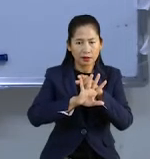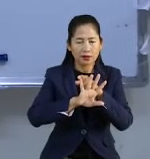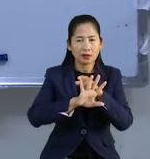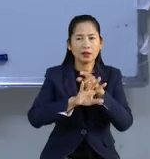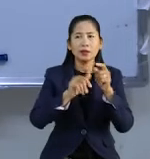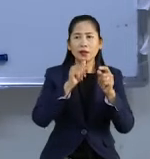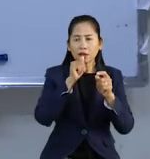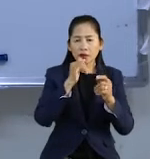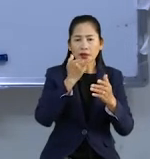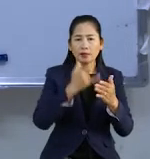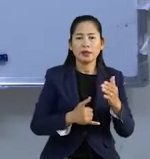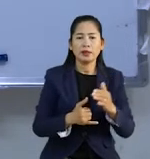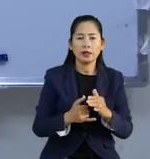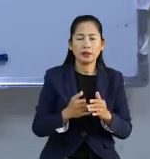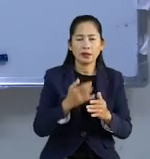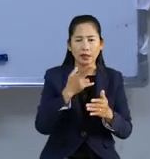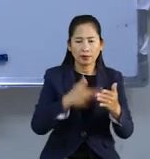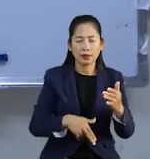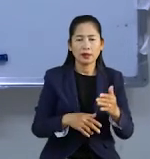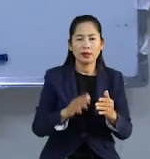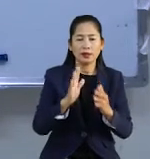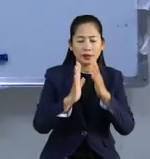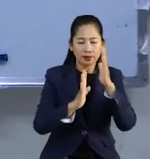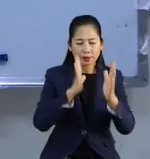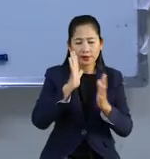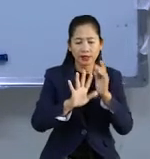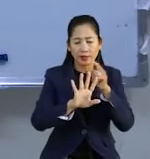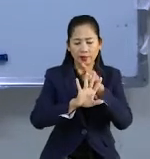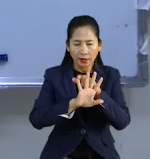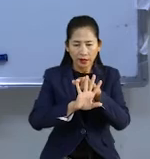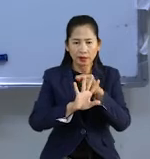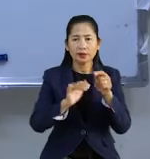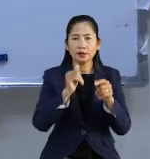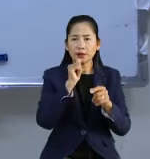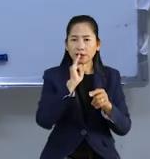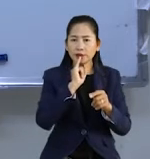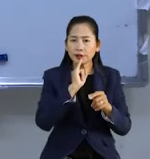អវ័យបាទសញ្ញាផាត់លើគឺជាអវ័យកូន